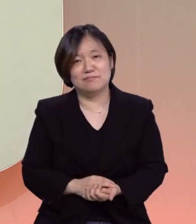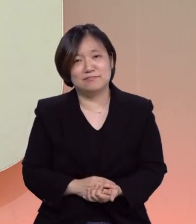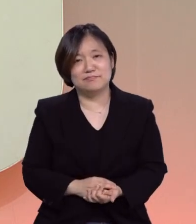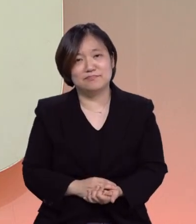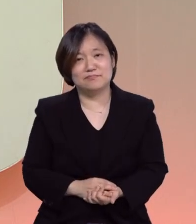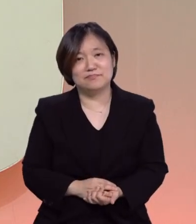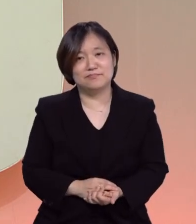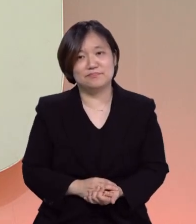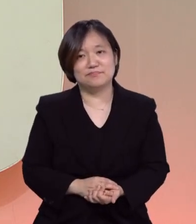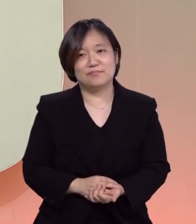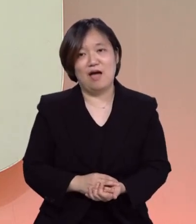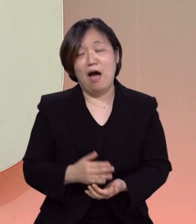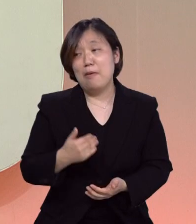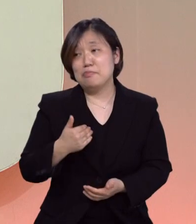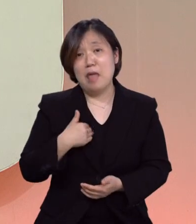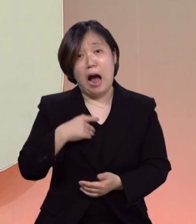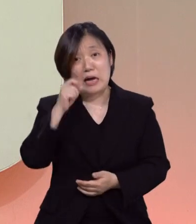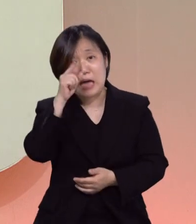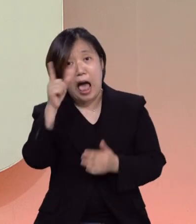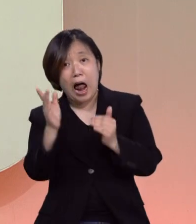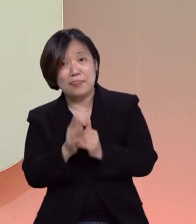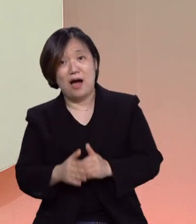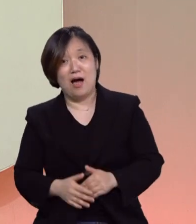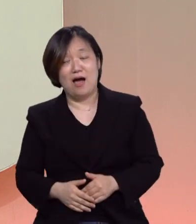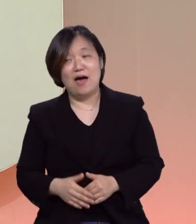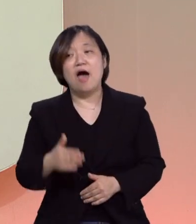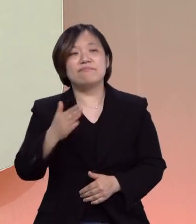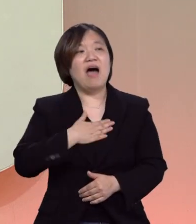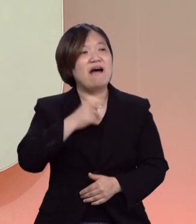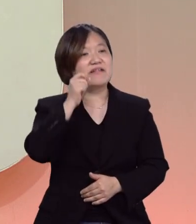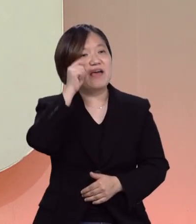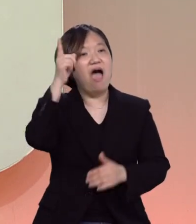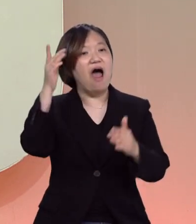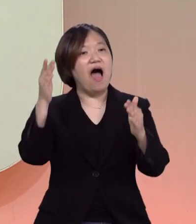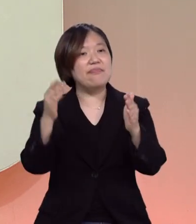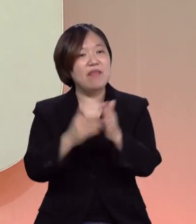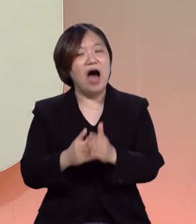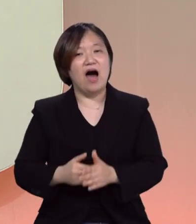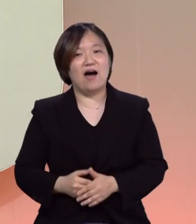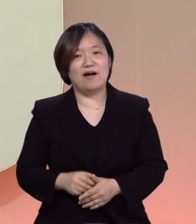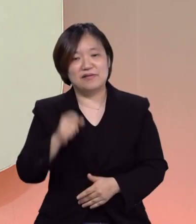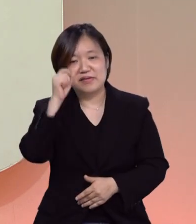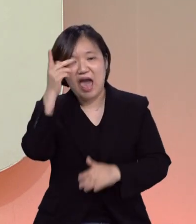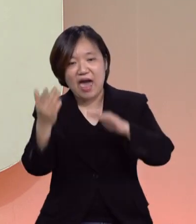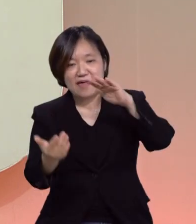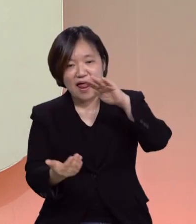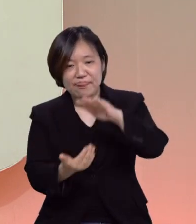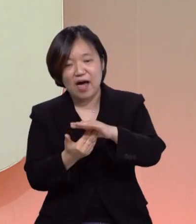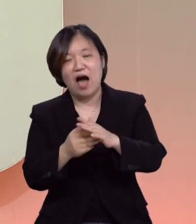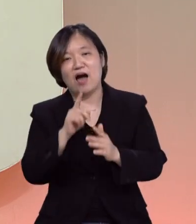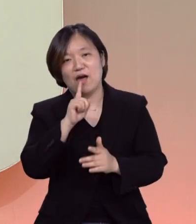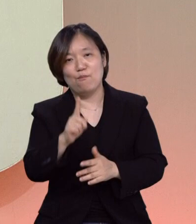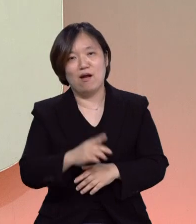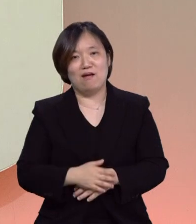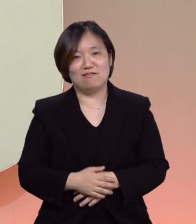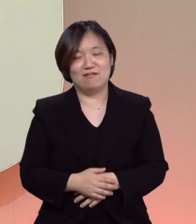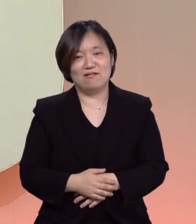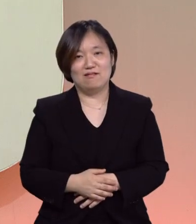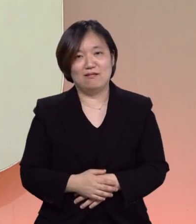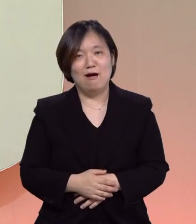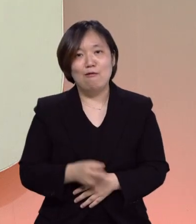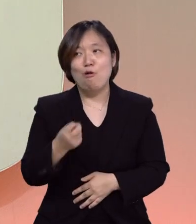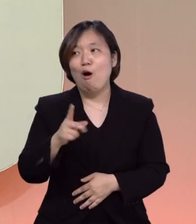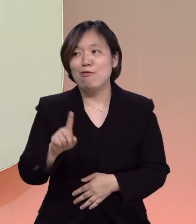뭐 자기가 막 깨달았다느니 내가 깨달았다라고 한다든가 또 어떤 사람은 심지어 자기가